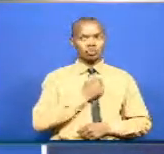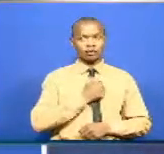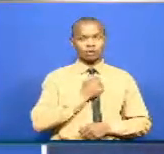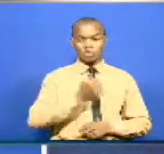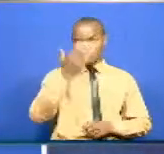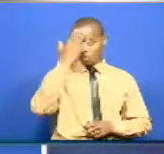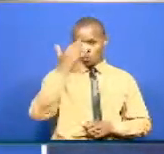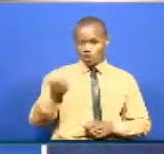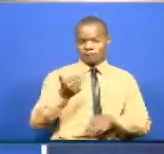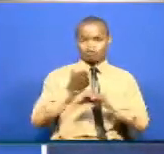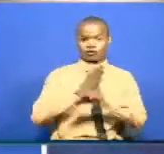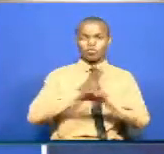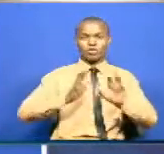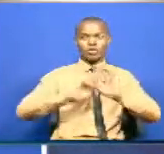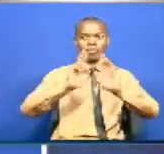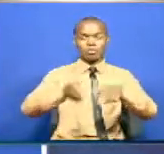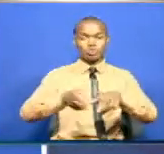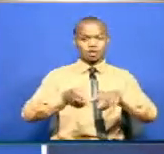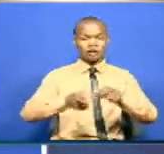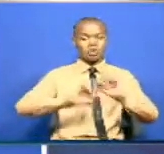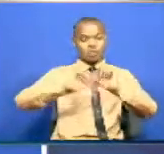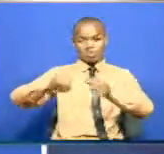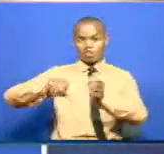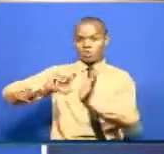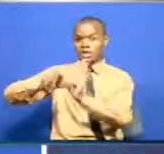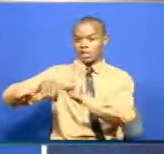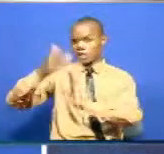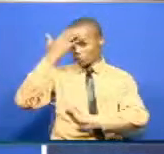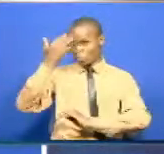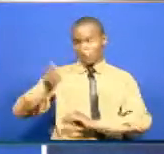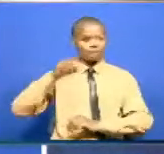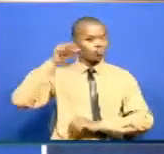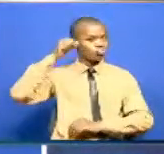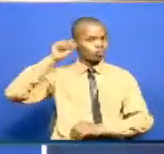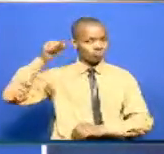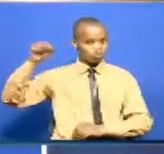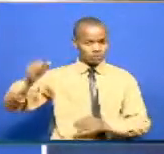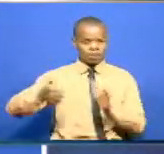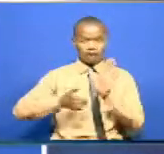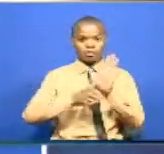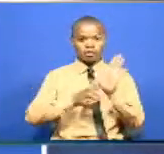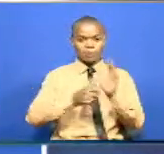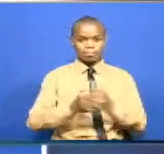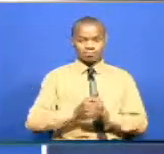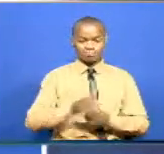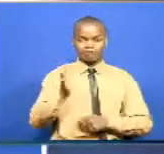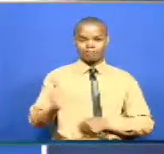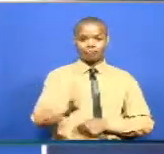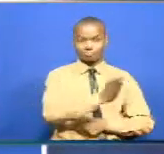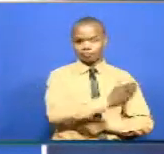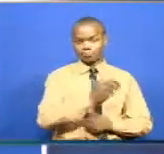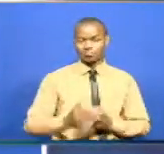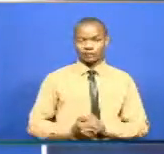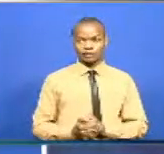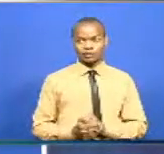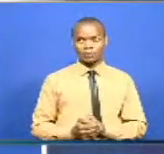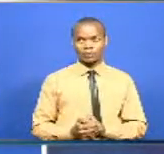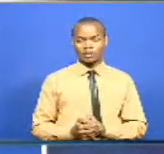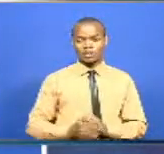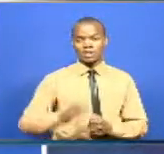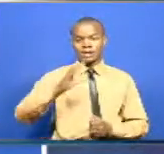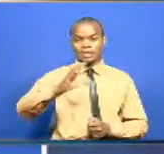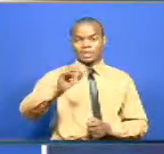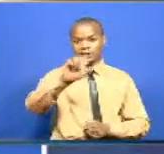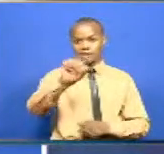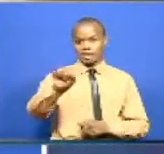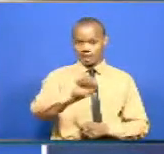sababu ya taarifa hiyo Rais Uhuru Kenyatta, tutakuwa tunakuletea tu punde tu sauti hiyo itakaporekebishwa. Tukiangazia masuala ya elimu mtazamaji, waziri wa